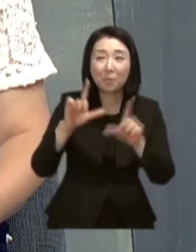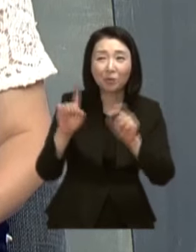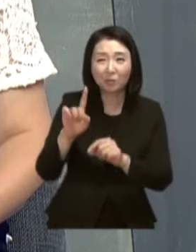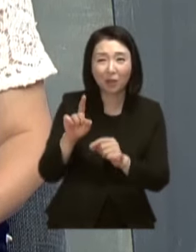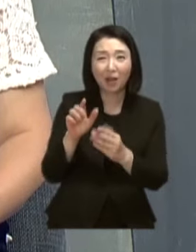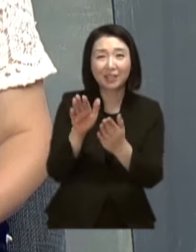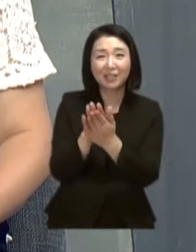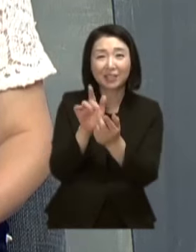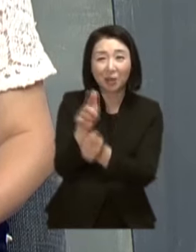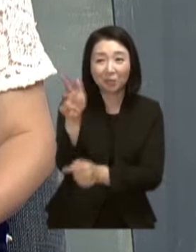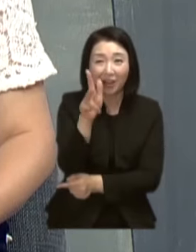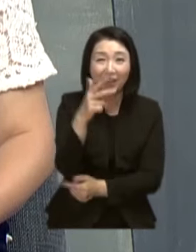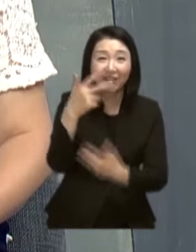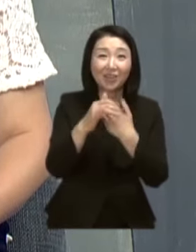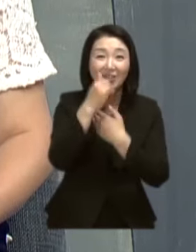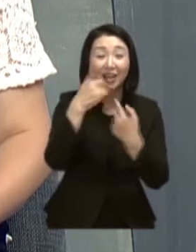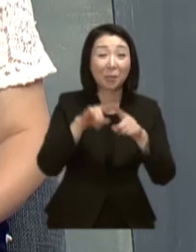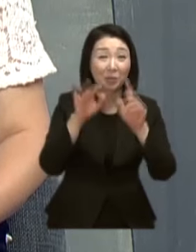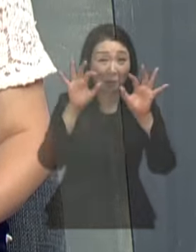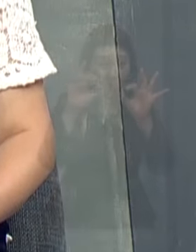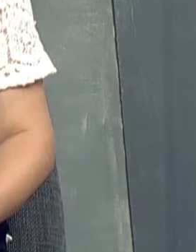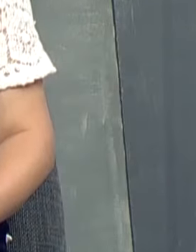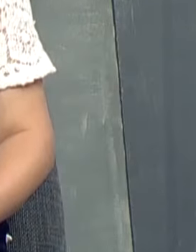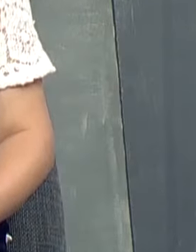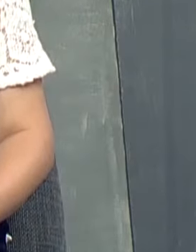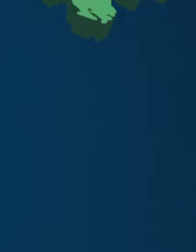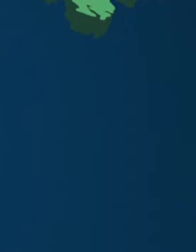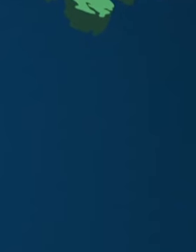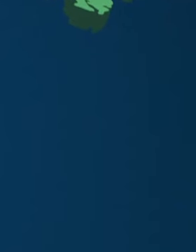영상이 있습니다. 함께 보시고 이야기 나누겠습니다.